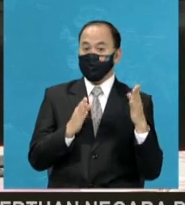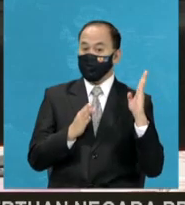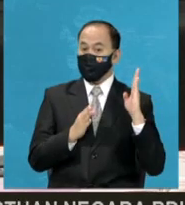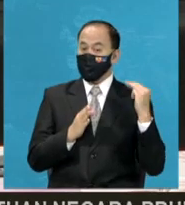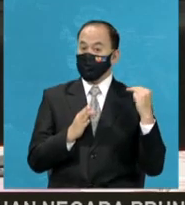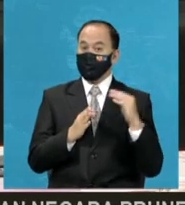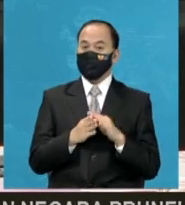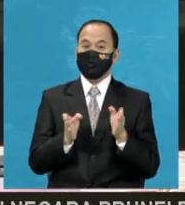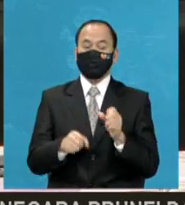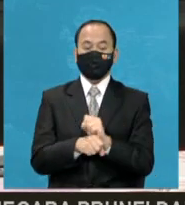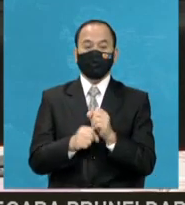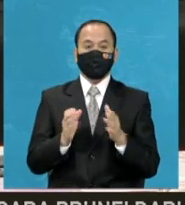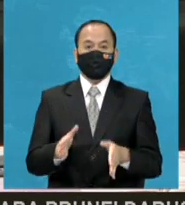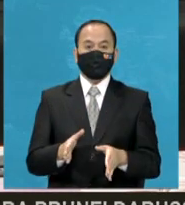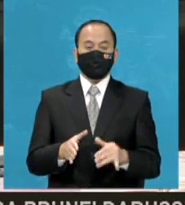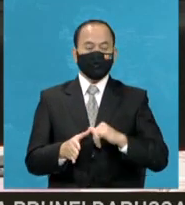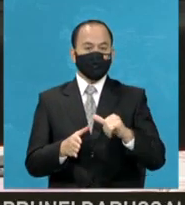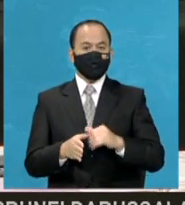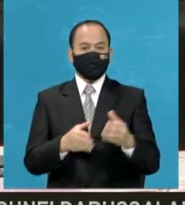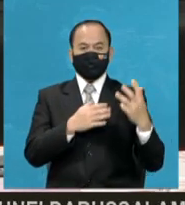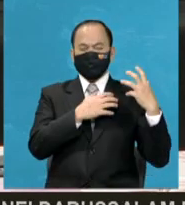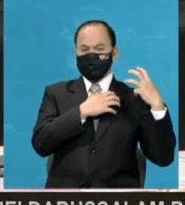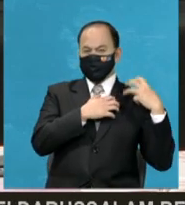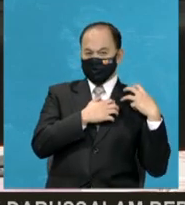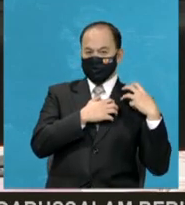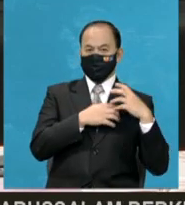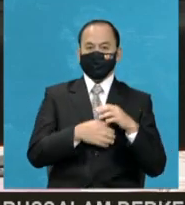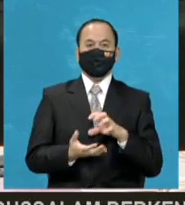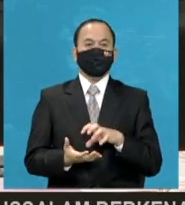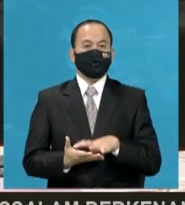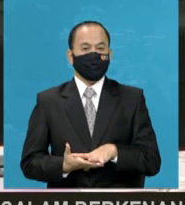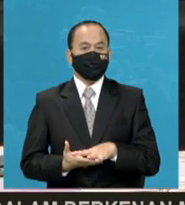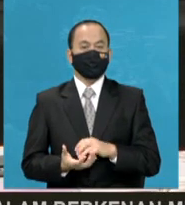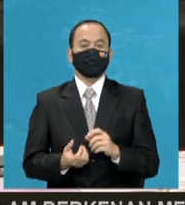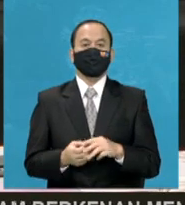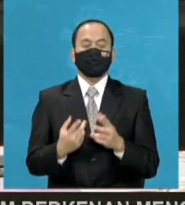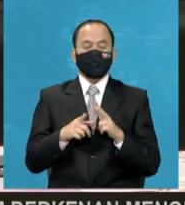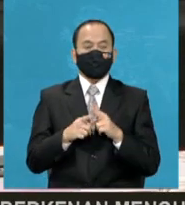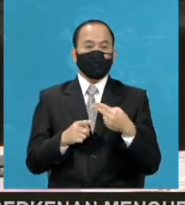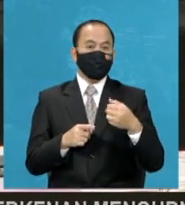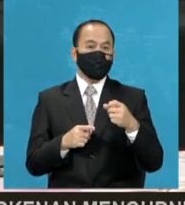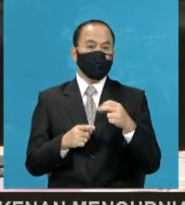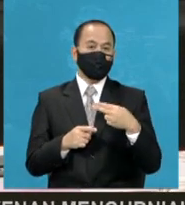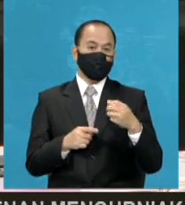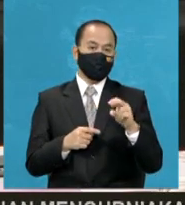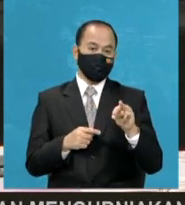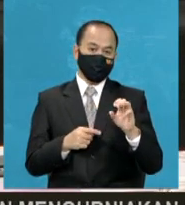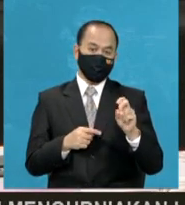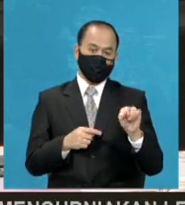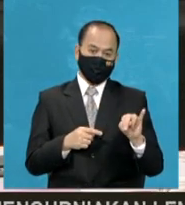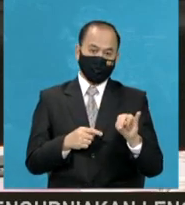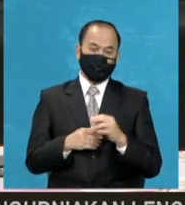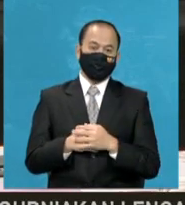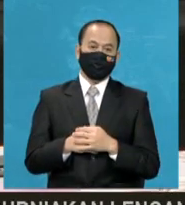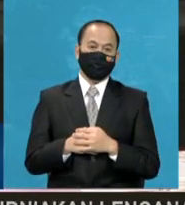sama-sama memikul beban dalam suasana yang Harmoni dan mudzakarah baik